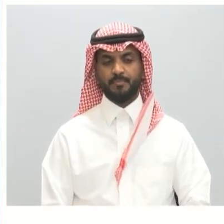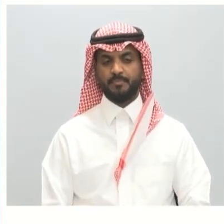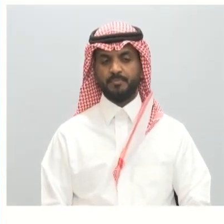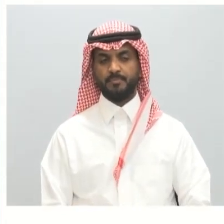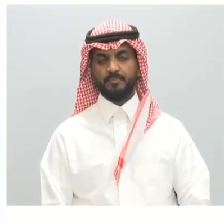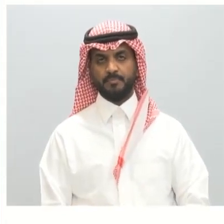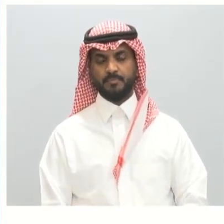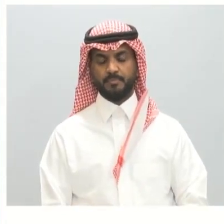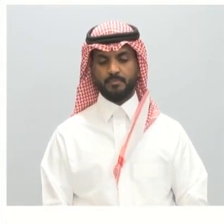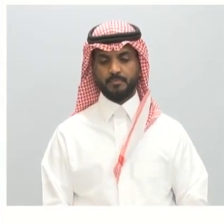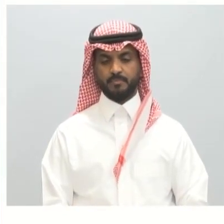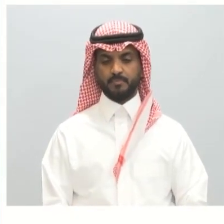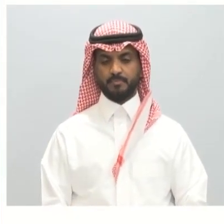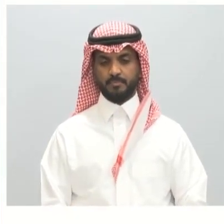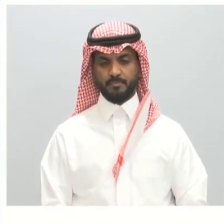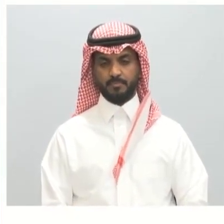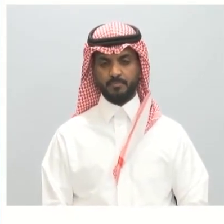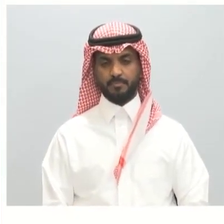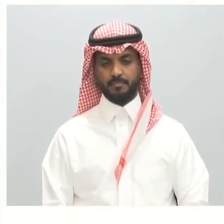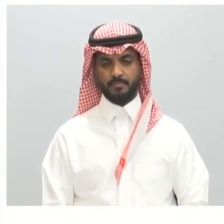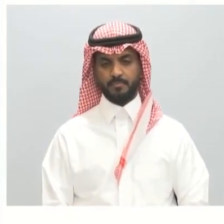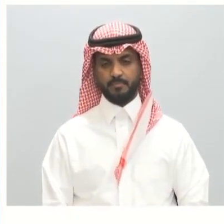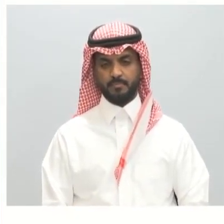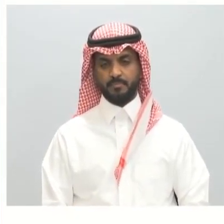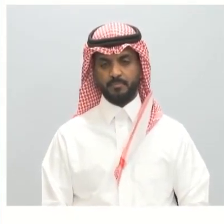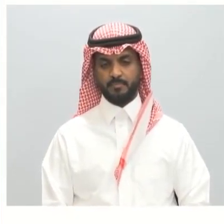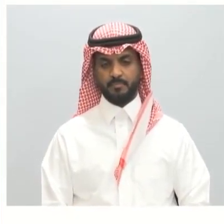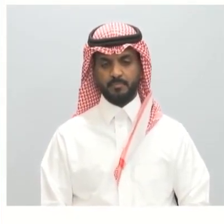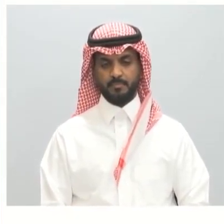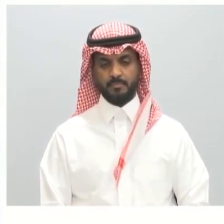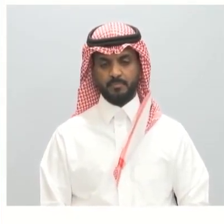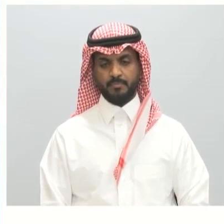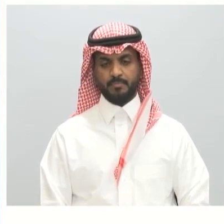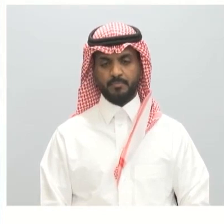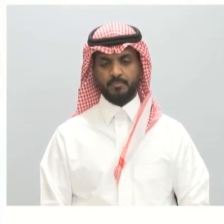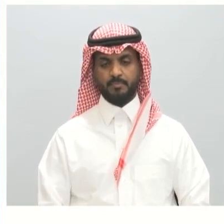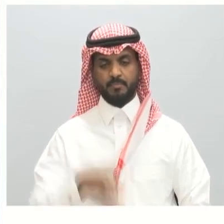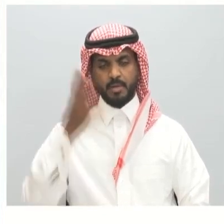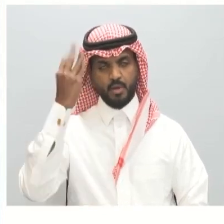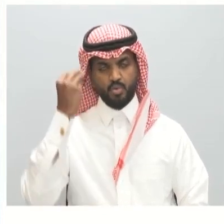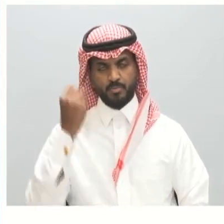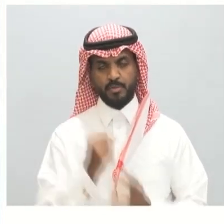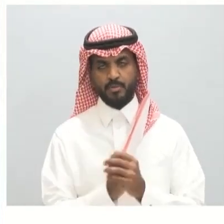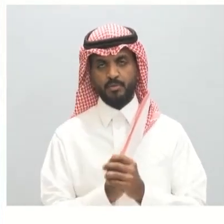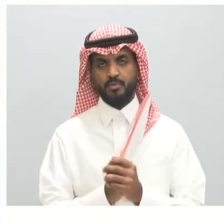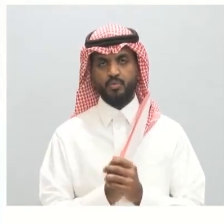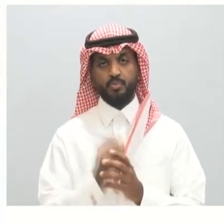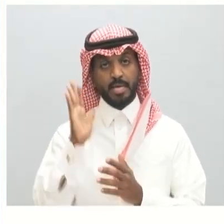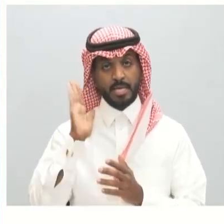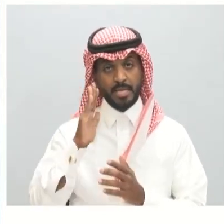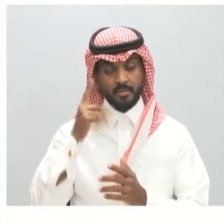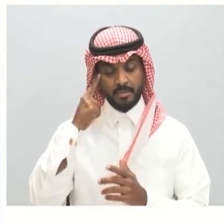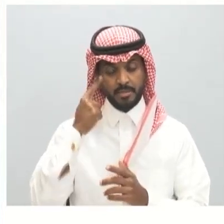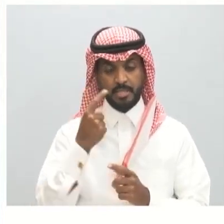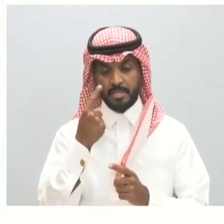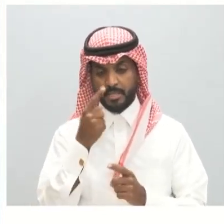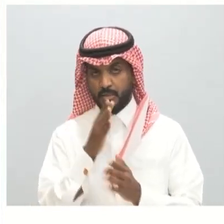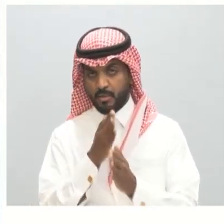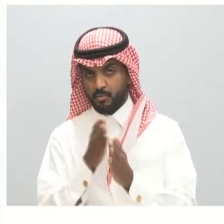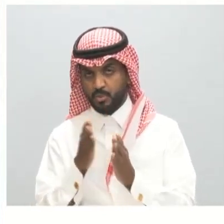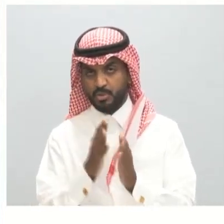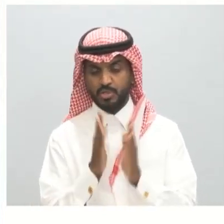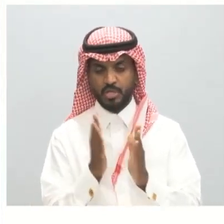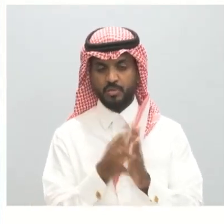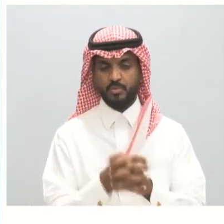مستشعرات نظام الدفع يمكنك دائما تتبع اتجاه